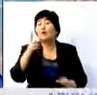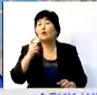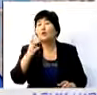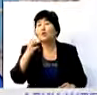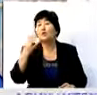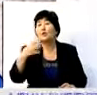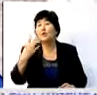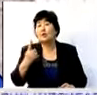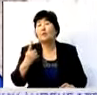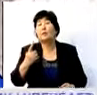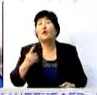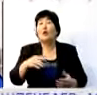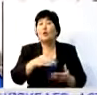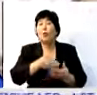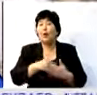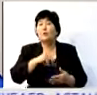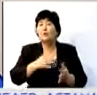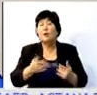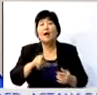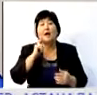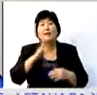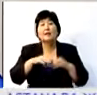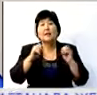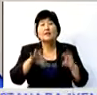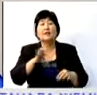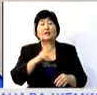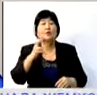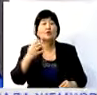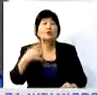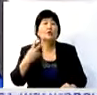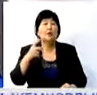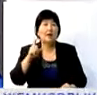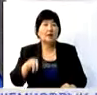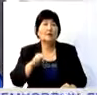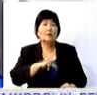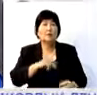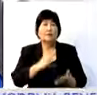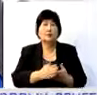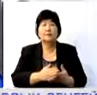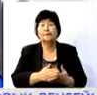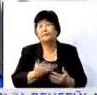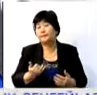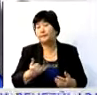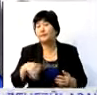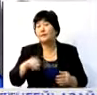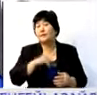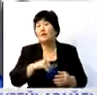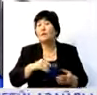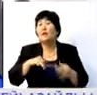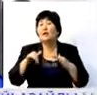тұрғын қоғамды жұмысқа тартылды. Ал жастар тәжірибесінің игілігін 252 адам көрді. Қазақстанда ауданымызда жұмыс деңгейін түсіруге